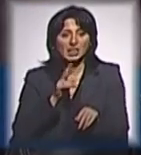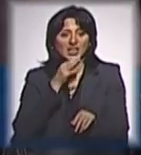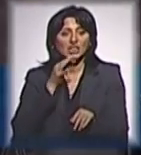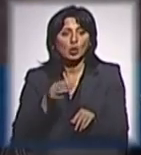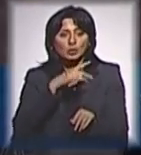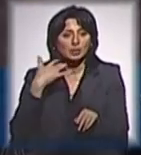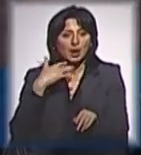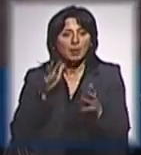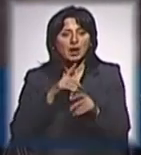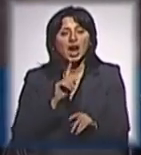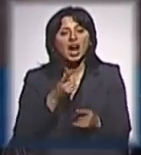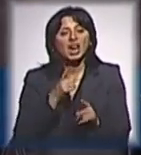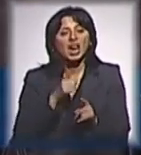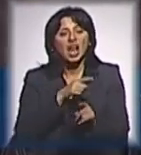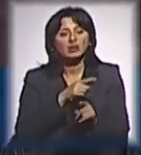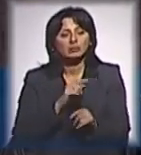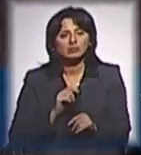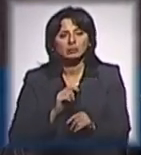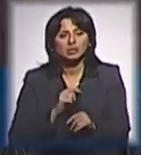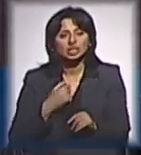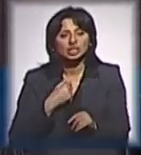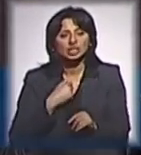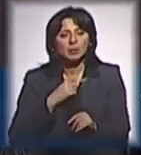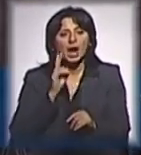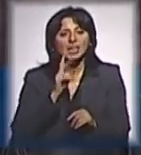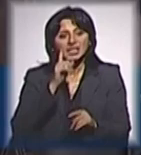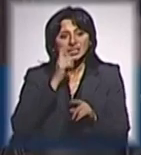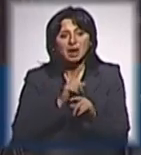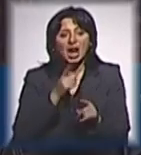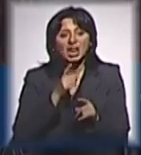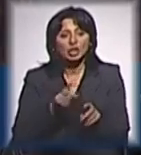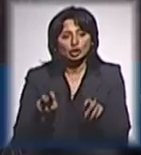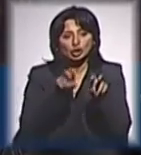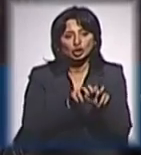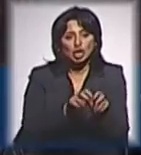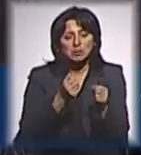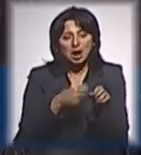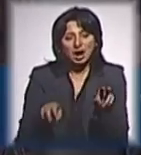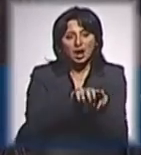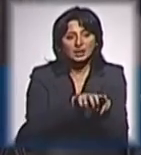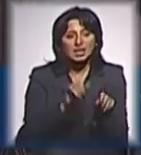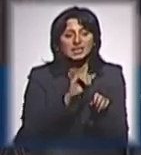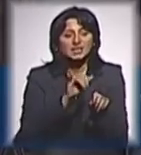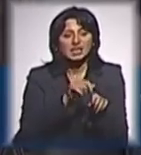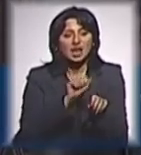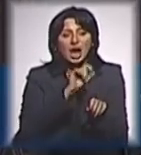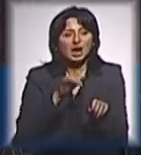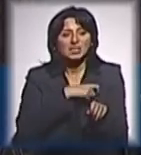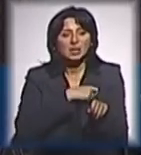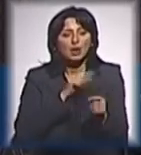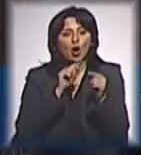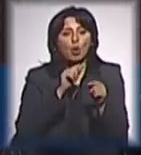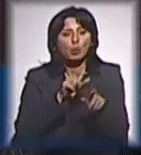რომ რატომ ჩაჯექი, უბრალოდ ჩვენი კანდიდატის ძმას, რატომ ჩაჯექი იმ მანქანაში, სადაც